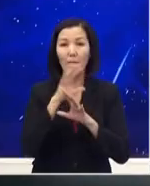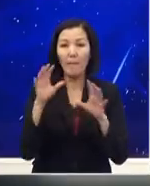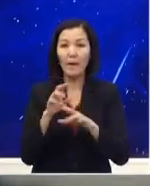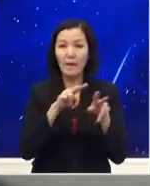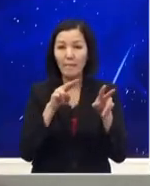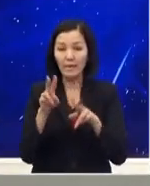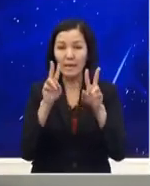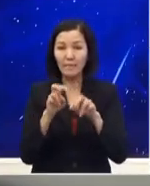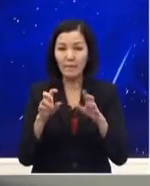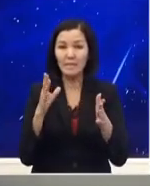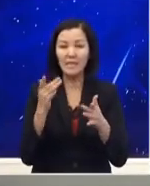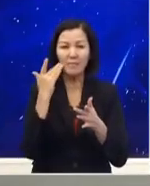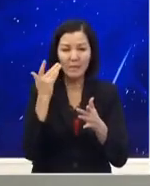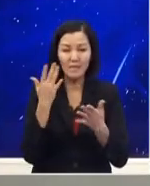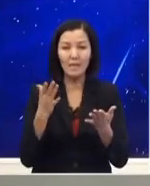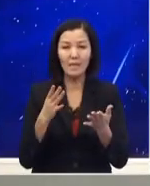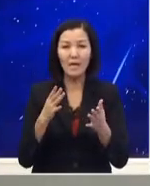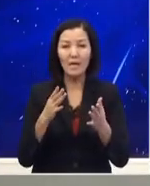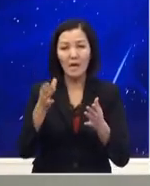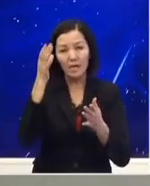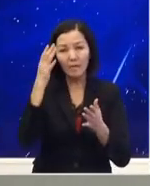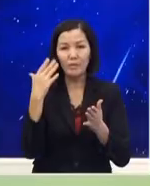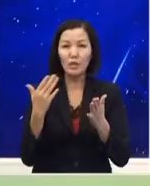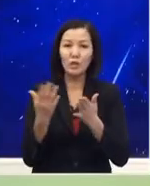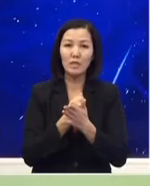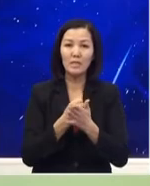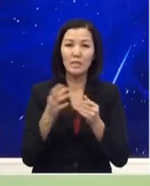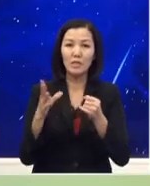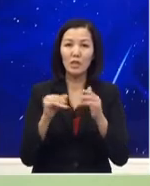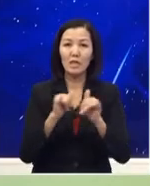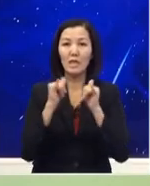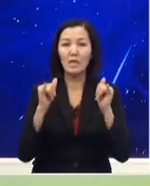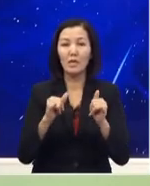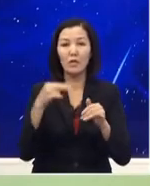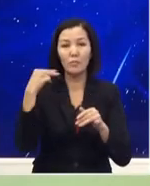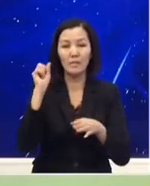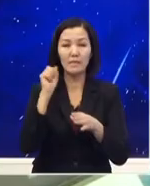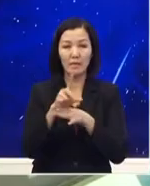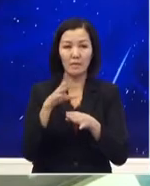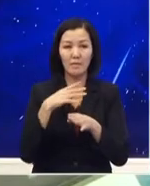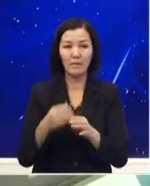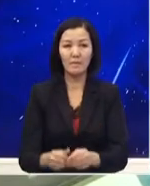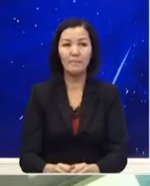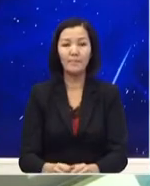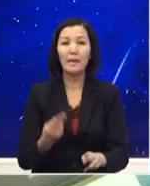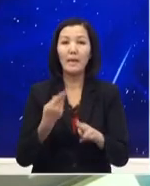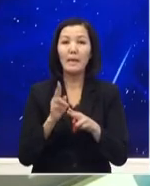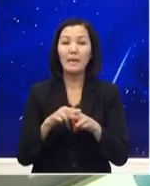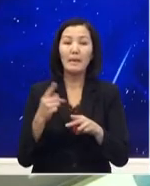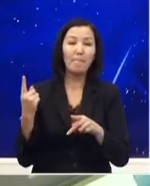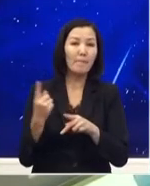бақылайды. Ал осындай ғылымның жетістігімен сапалы алма алқабын кеңейту президент тапсырмасы еді. Ең бірінші сауыққан